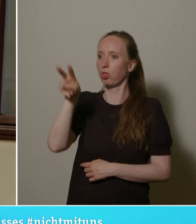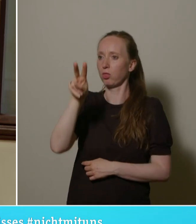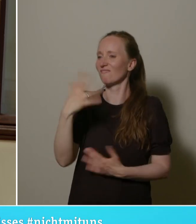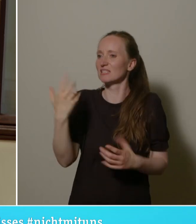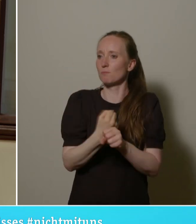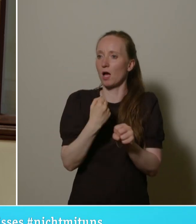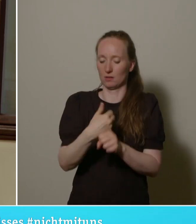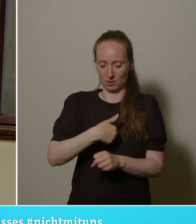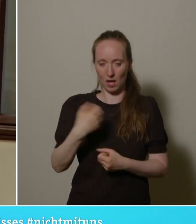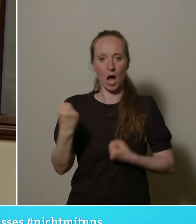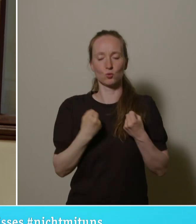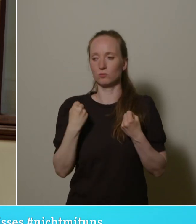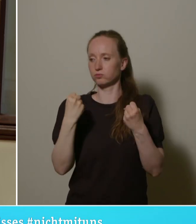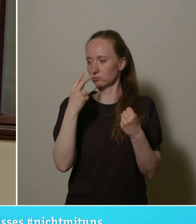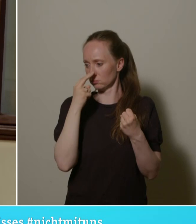hoch.